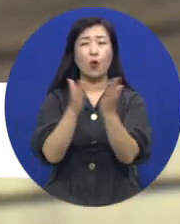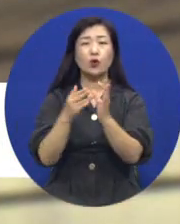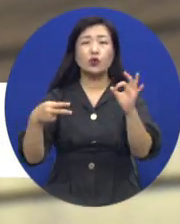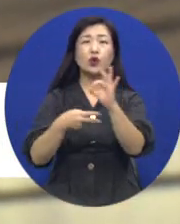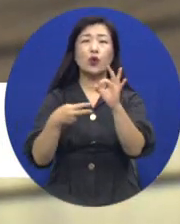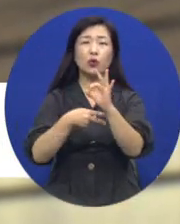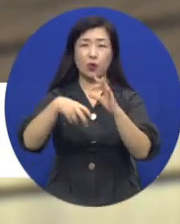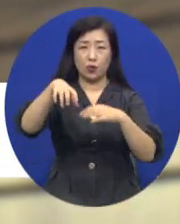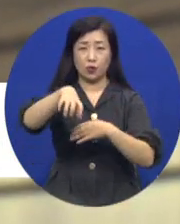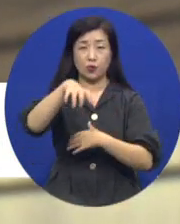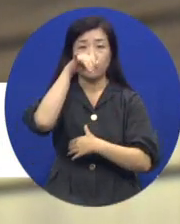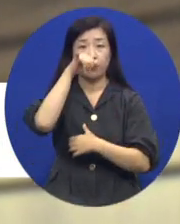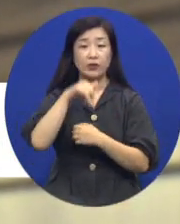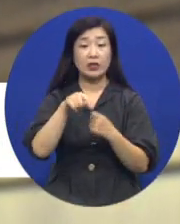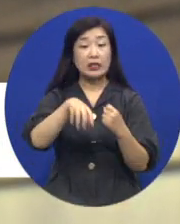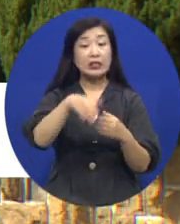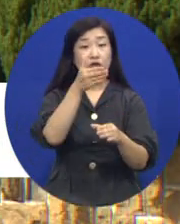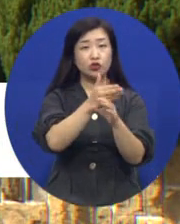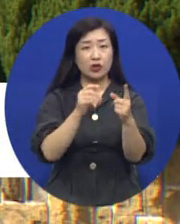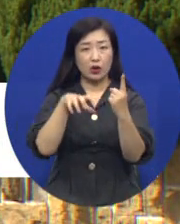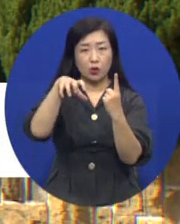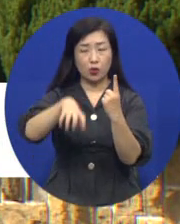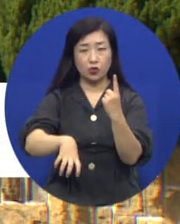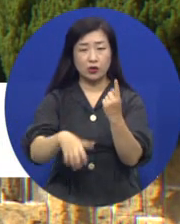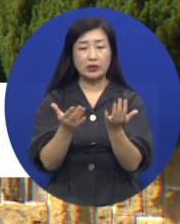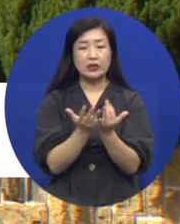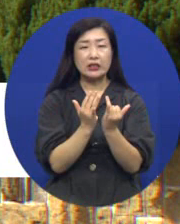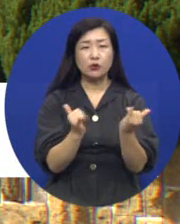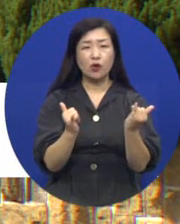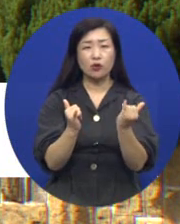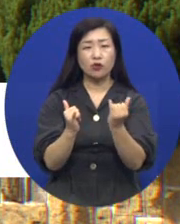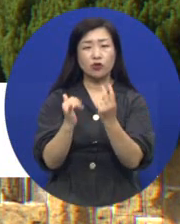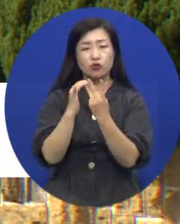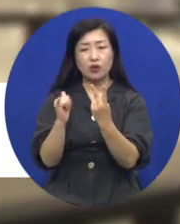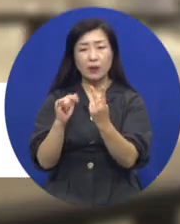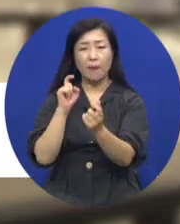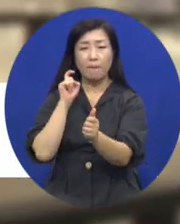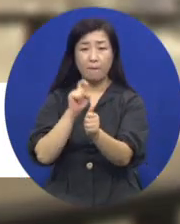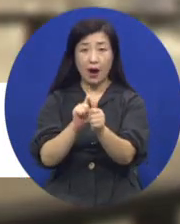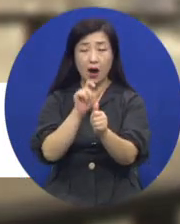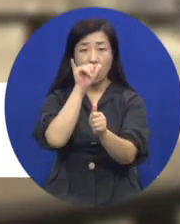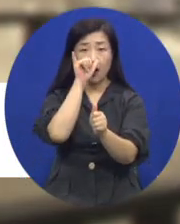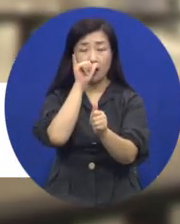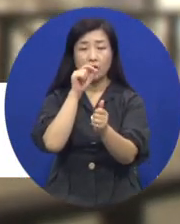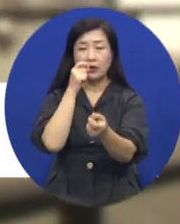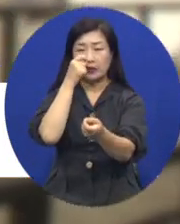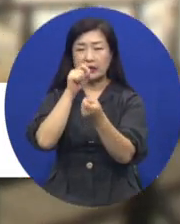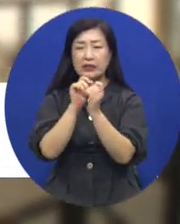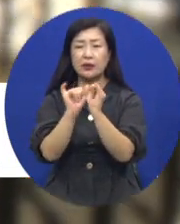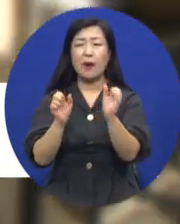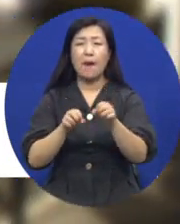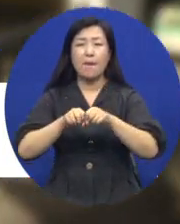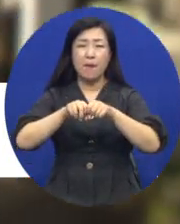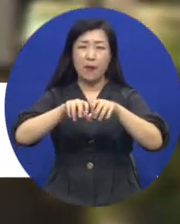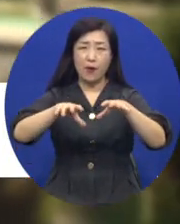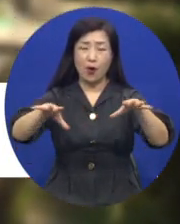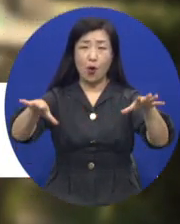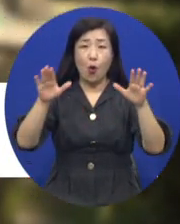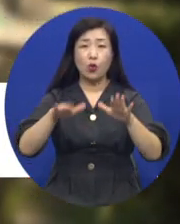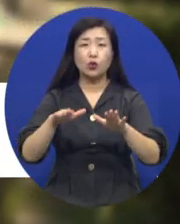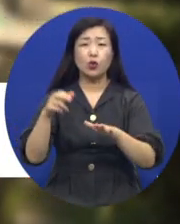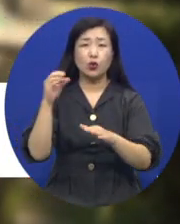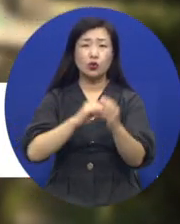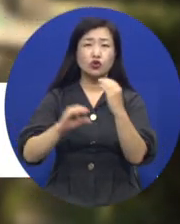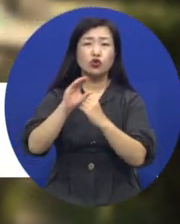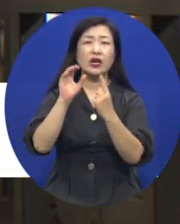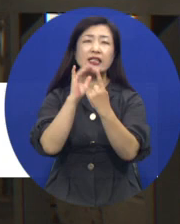업소들로 이 가운데 한 곳은 지난 1일 종사자 2명이 확진 판정을 받은 뒤 지인 등으로 감염이 번지며 오늘도 한 명이